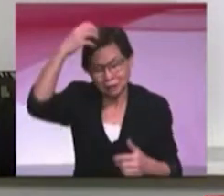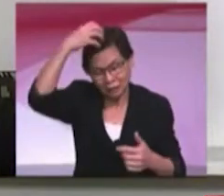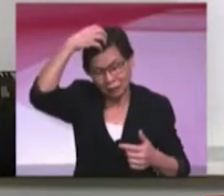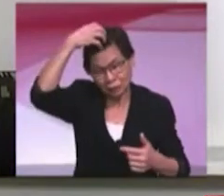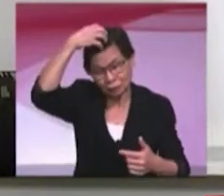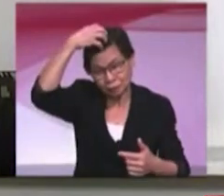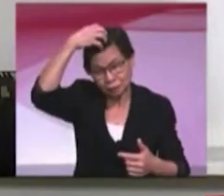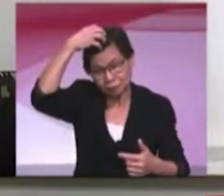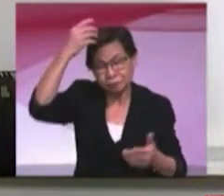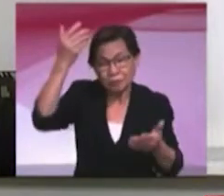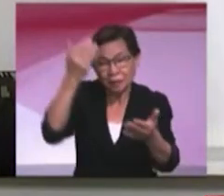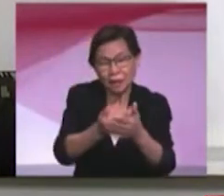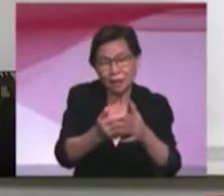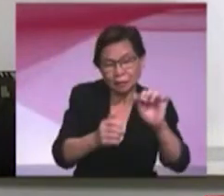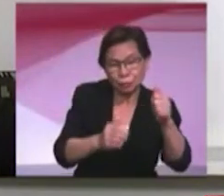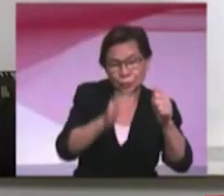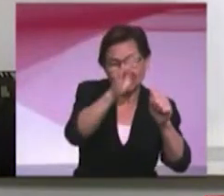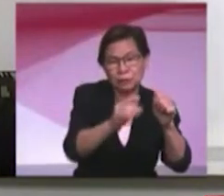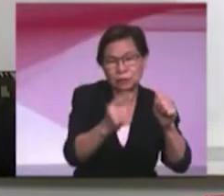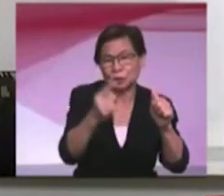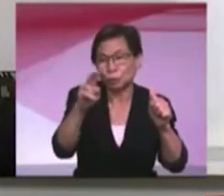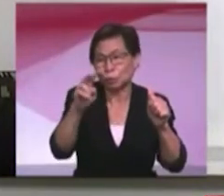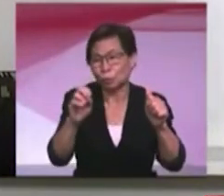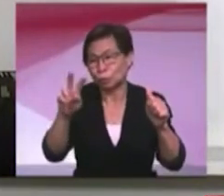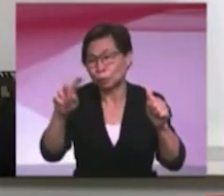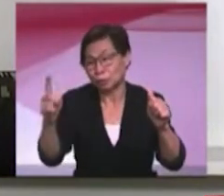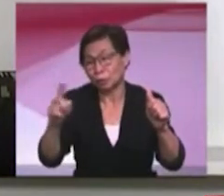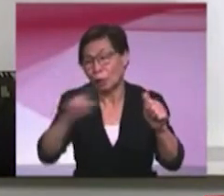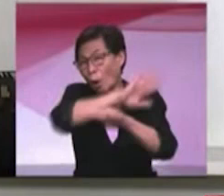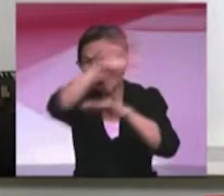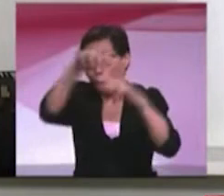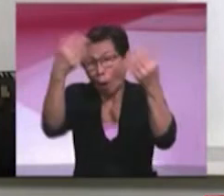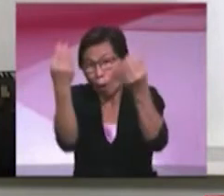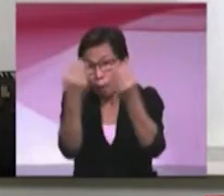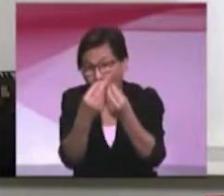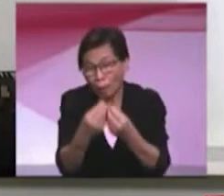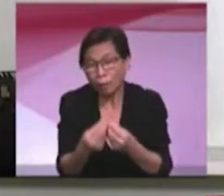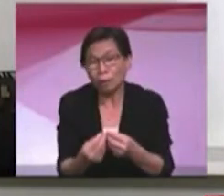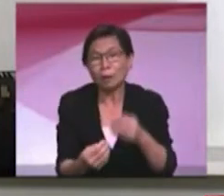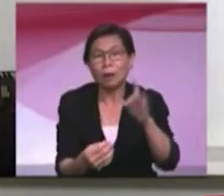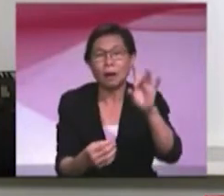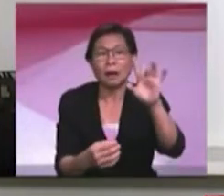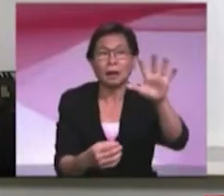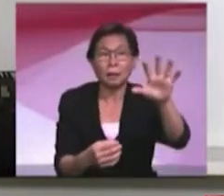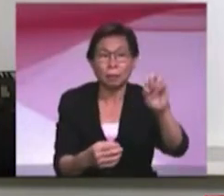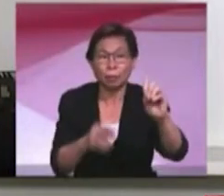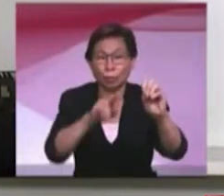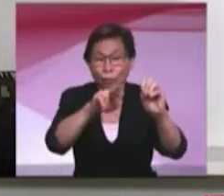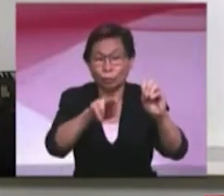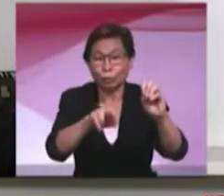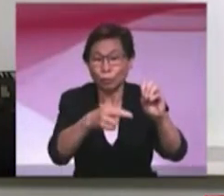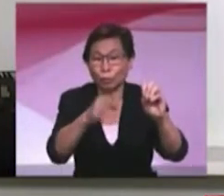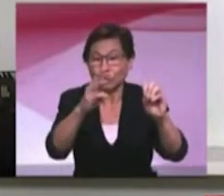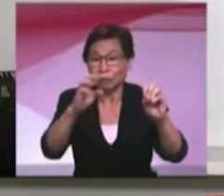Negeri Selangor sehingga 10 Januari 2021 secara kumulatif sebanyak